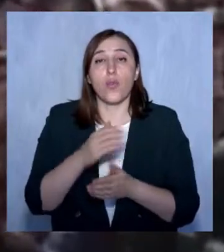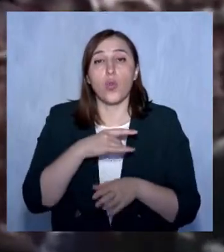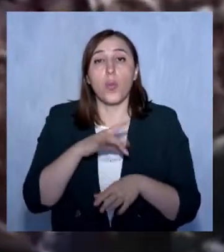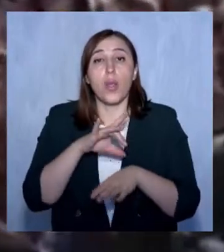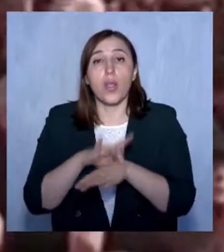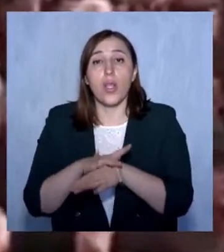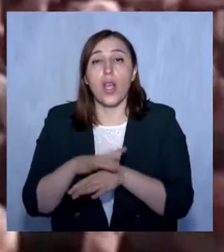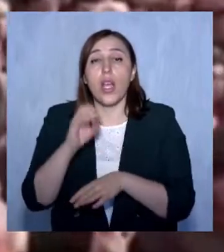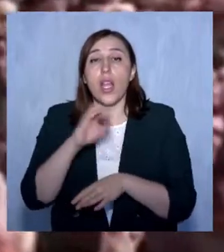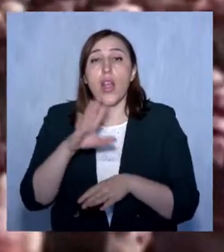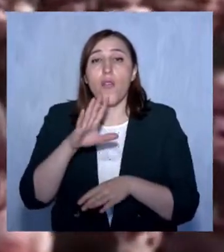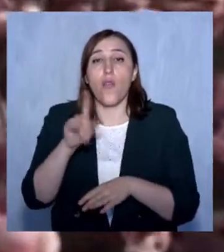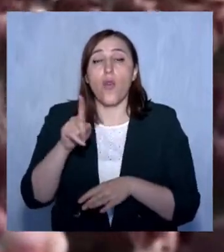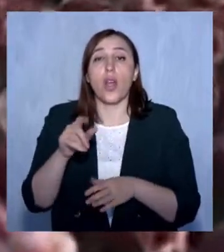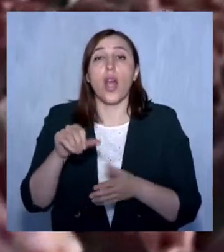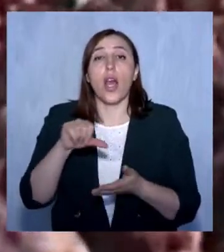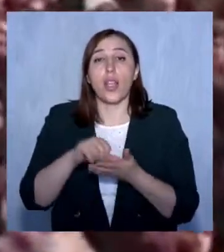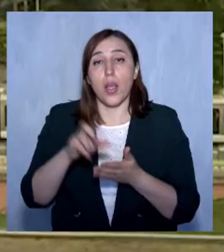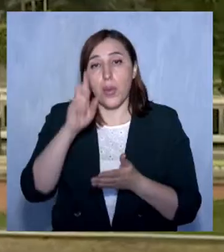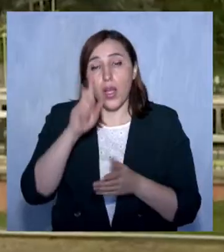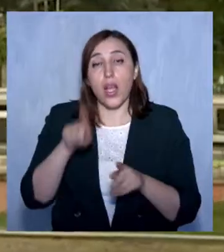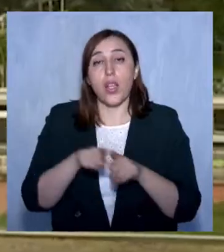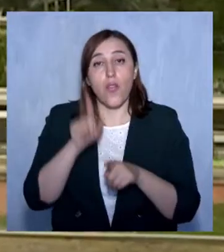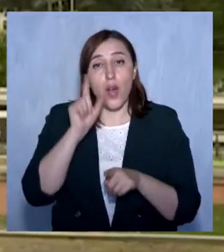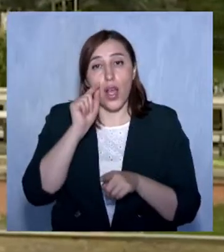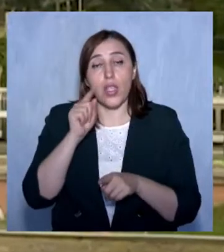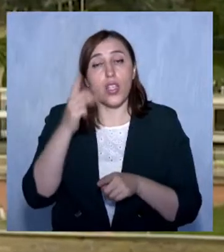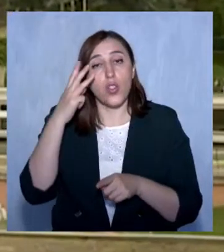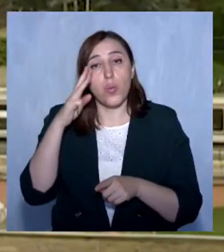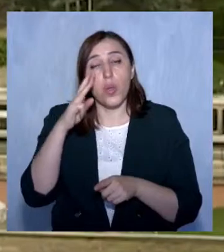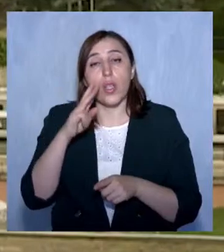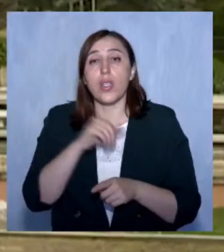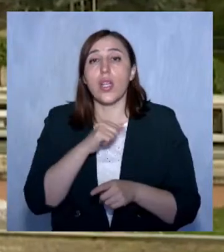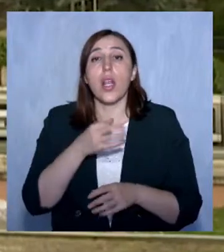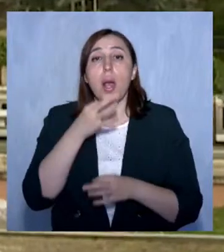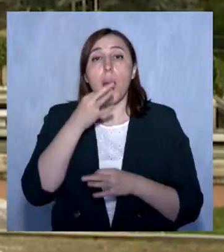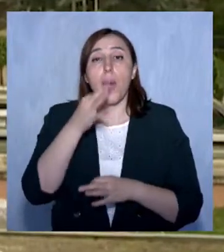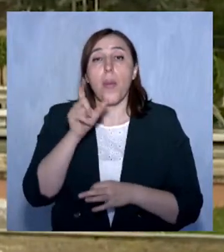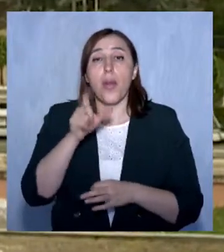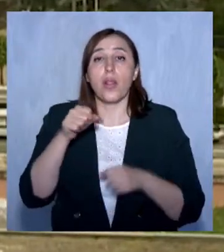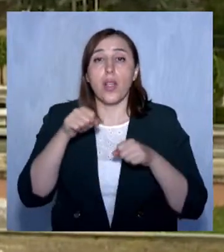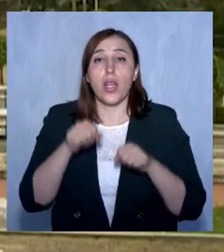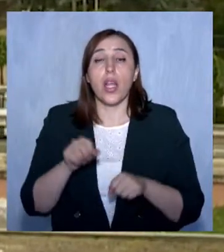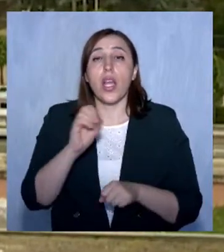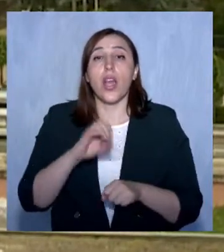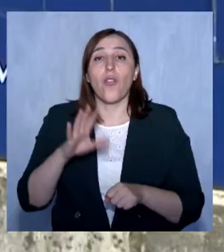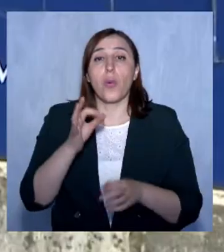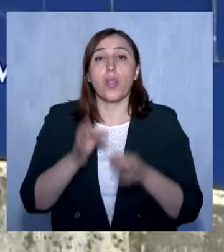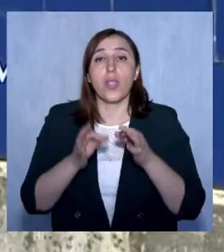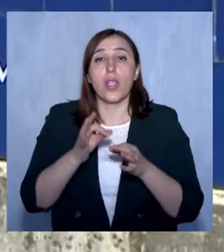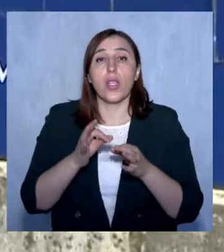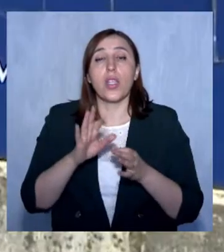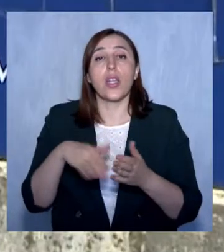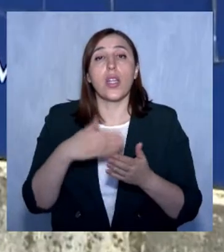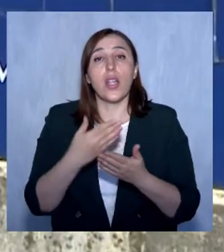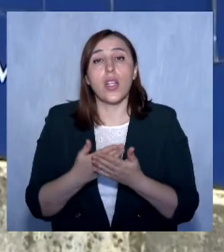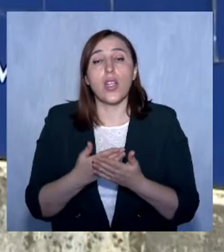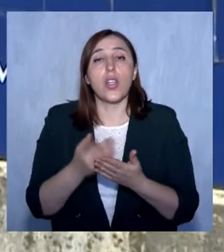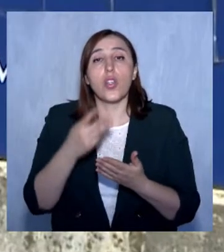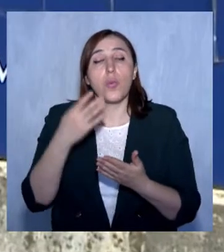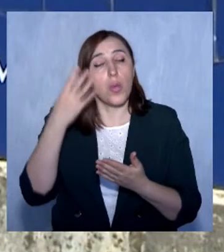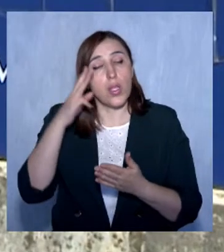եվրոպայի խողորդի անդամ երկրները այդ թվում Հայաստան ինչպես են արզագանքել մարդու իրավունքների եվրոպական դատարանի վջիրներին և առաջարկությ